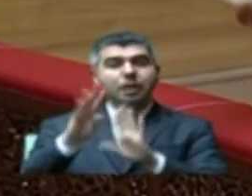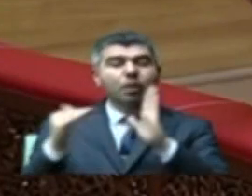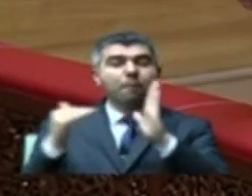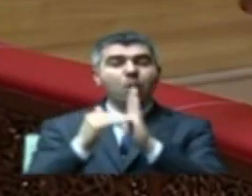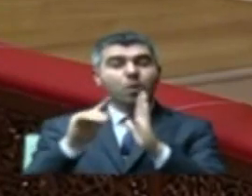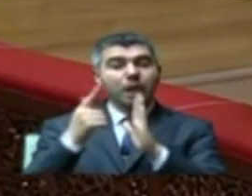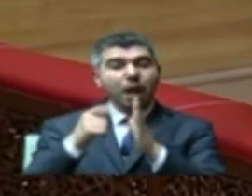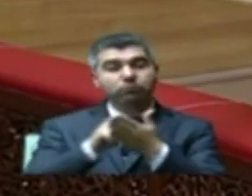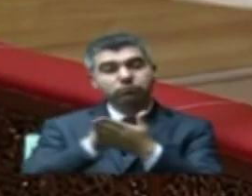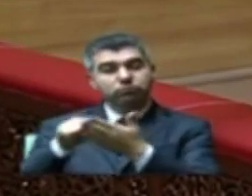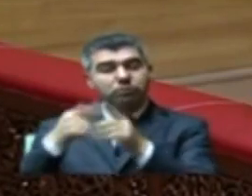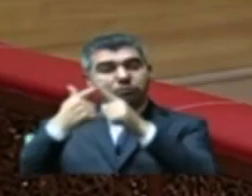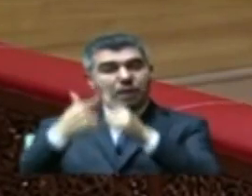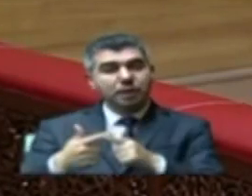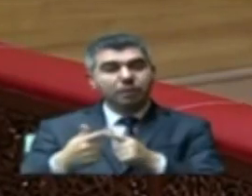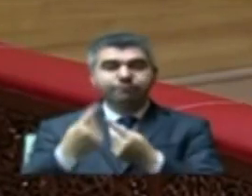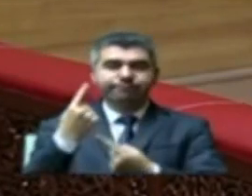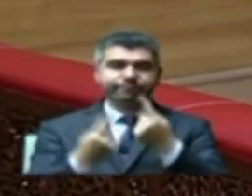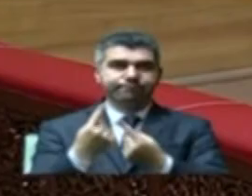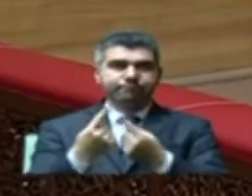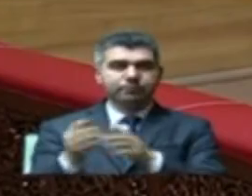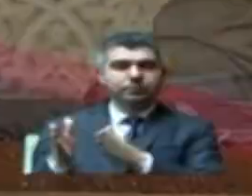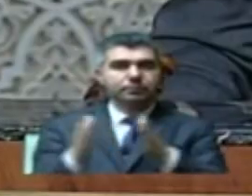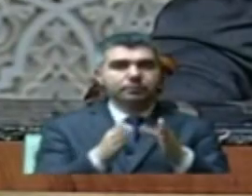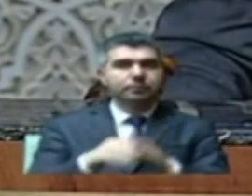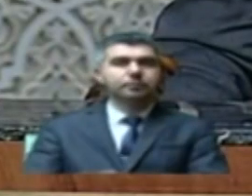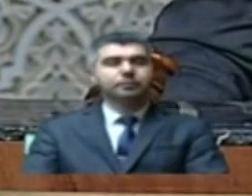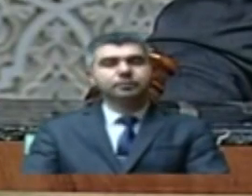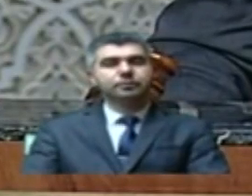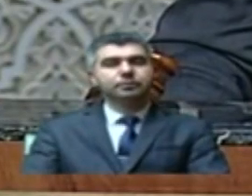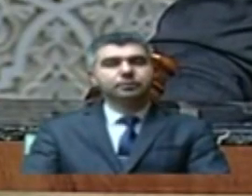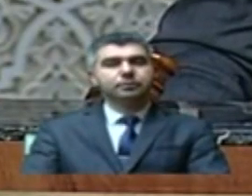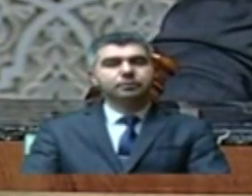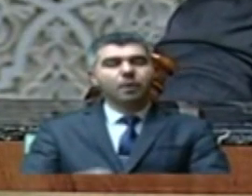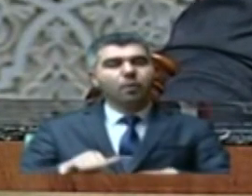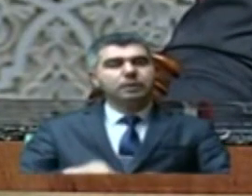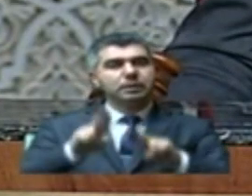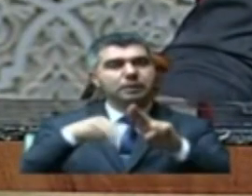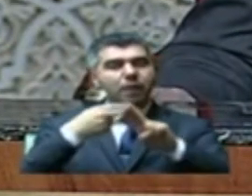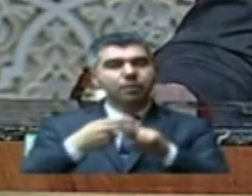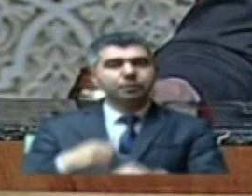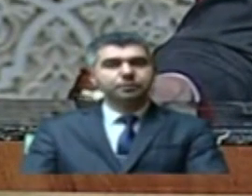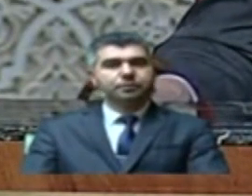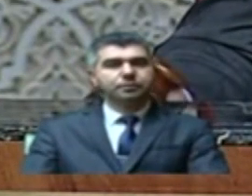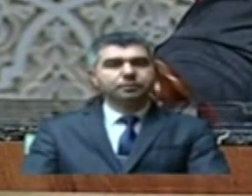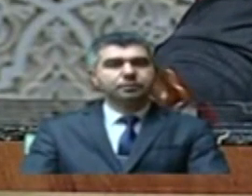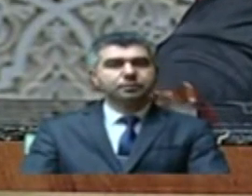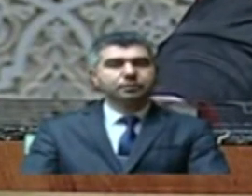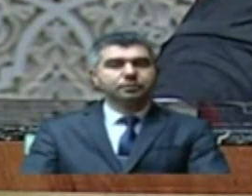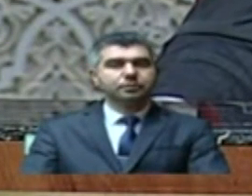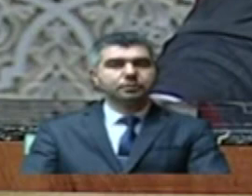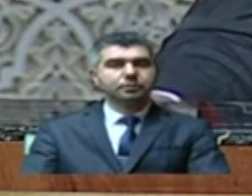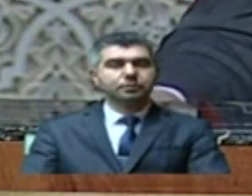عرفتش. السيد المستشار شكرا. السيد المستشار شكرا. السيد الرئيس المحترم شكرا. السيدة كاتبة الدولة تفضلي لرد على التعقيب.